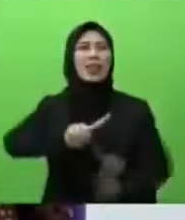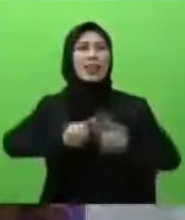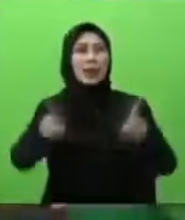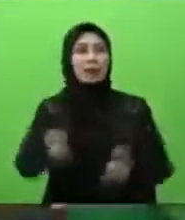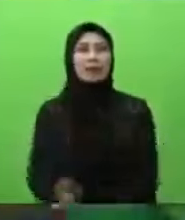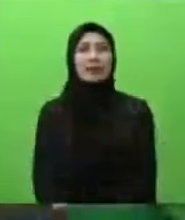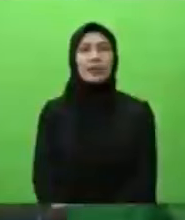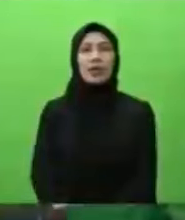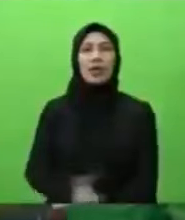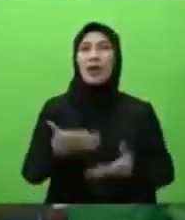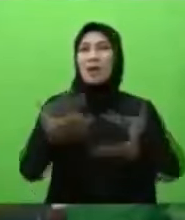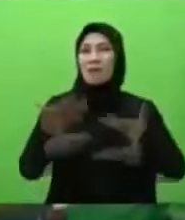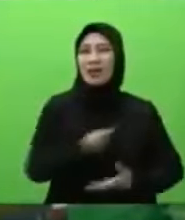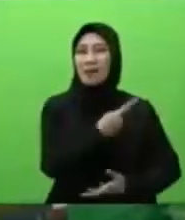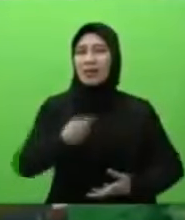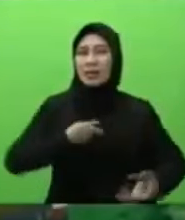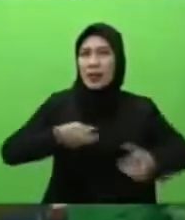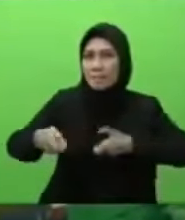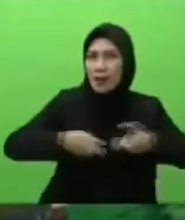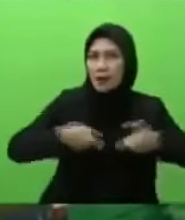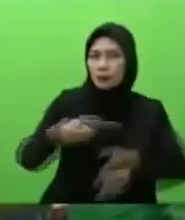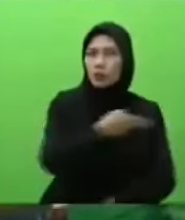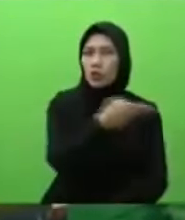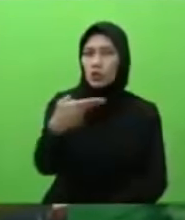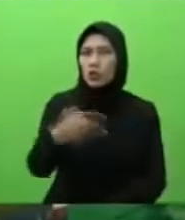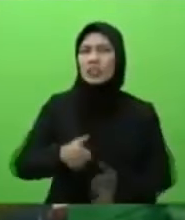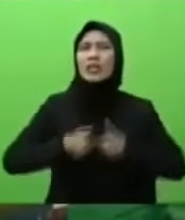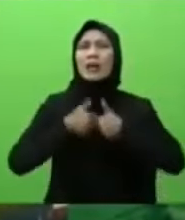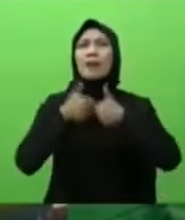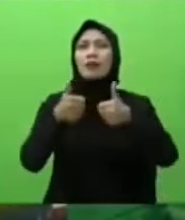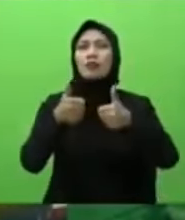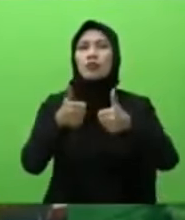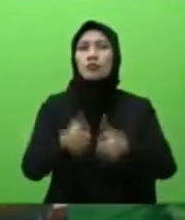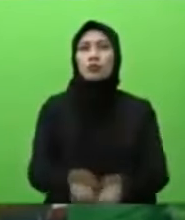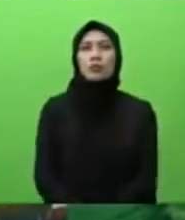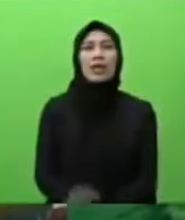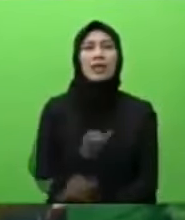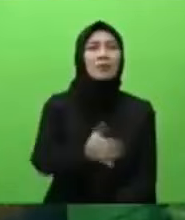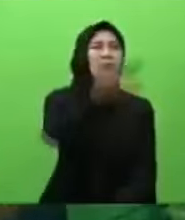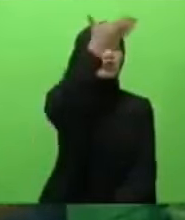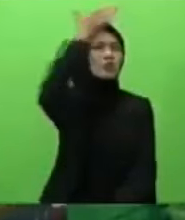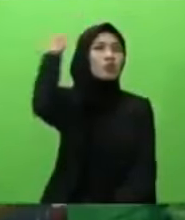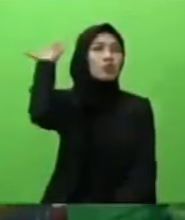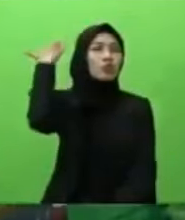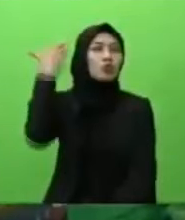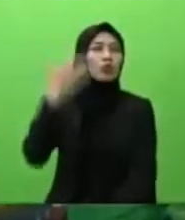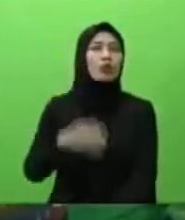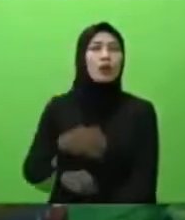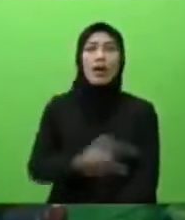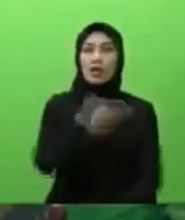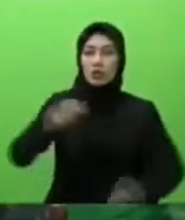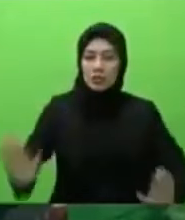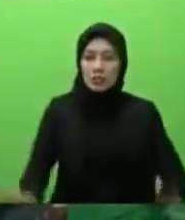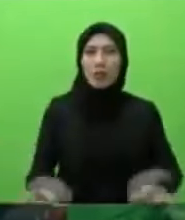Indonesia dengan baik dan benar sebagaimana dimandatkan oleh para pendiri Indonesia